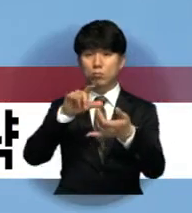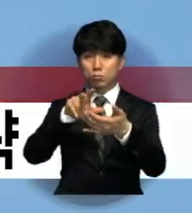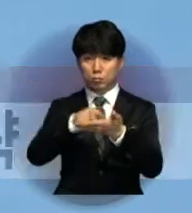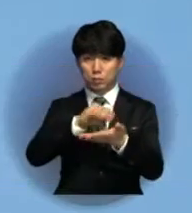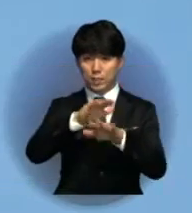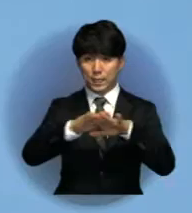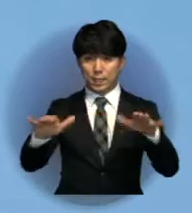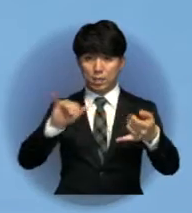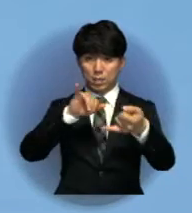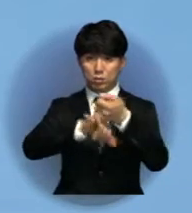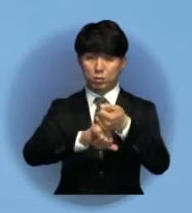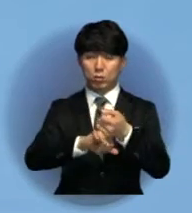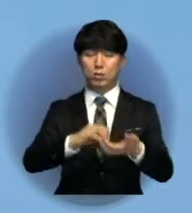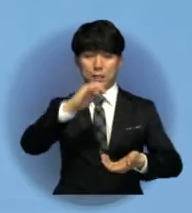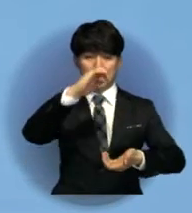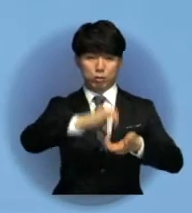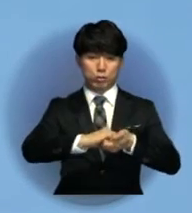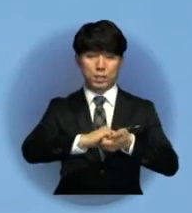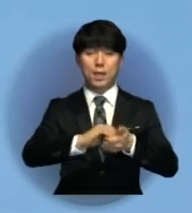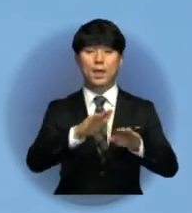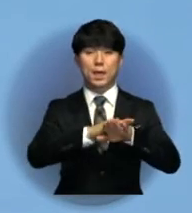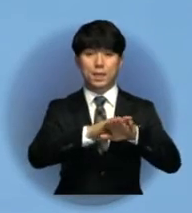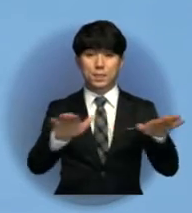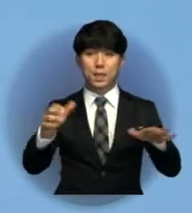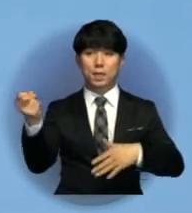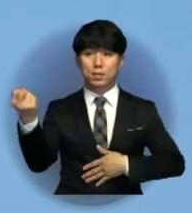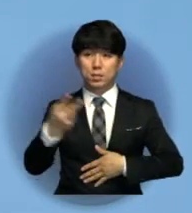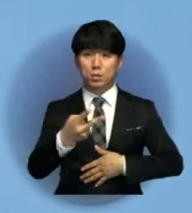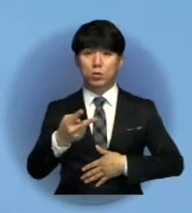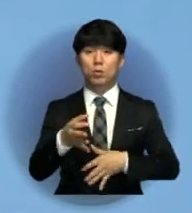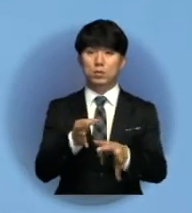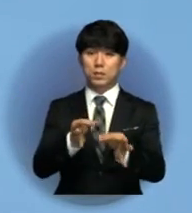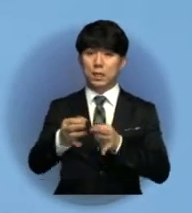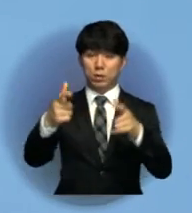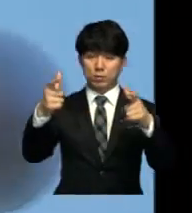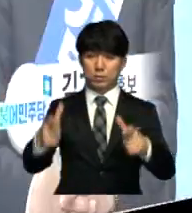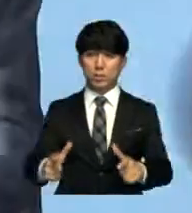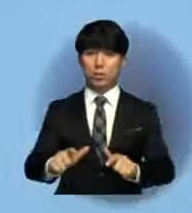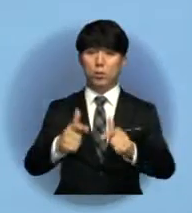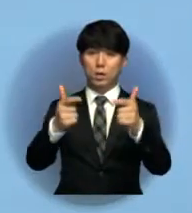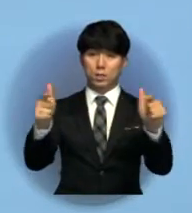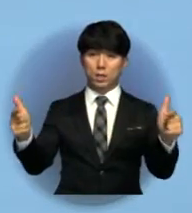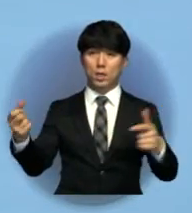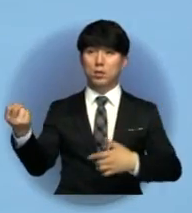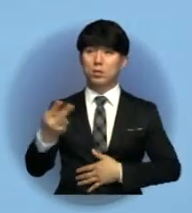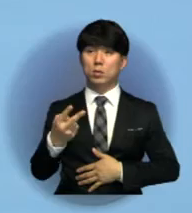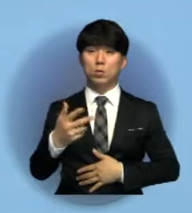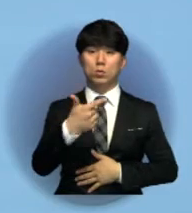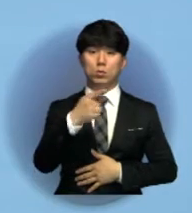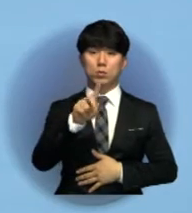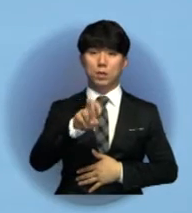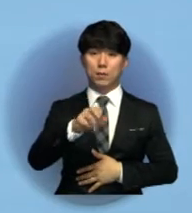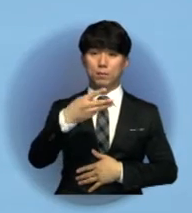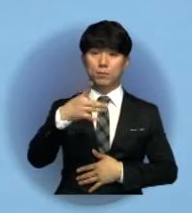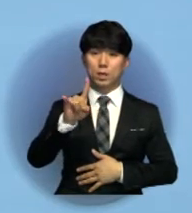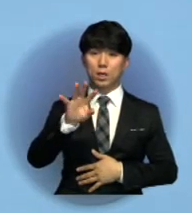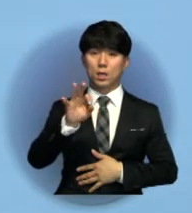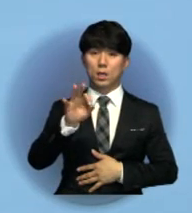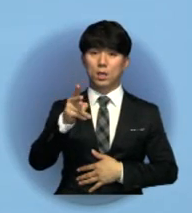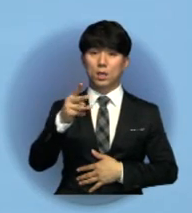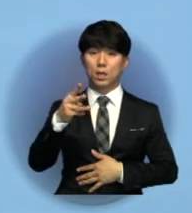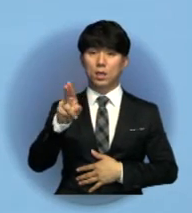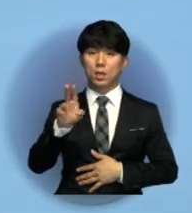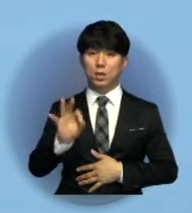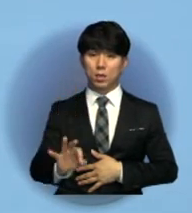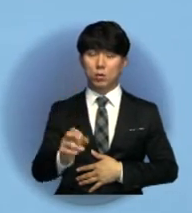각종 규제를 완화하고 상업지역 지점 확대를 통한 남편과 효령로 를 연결하는 도서를